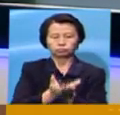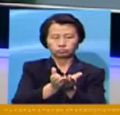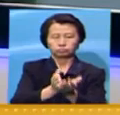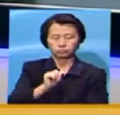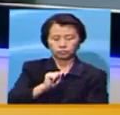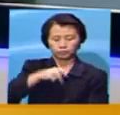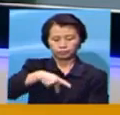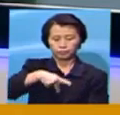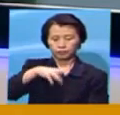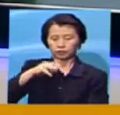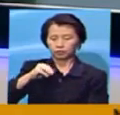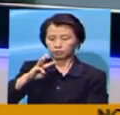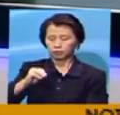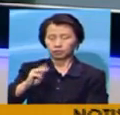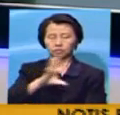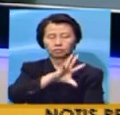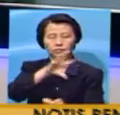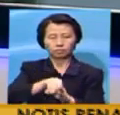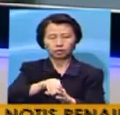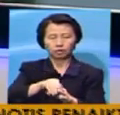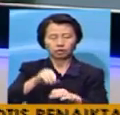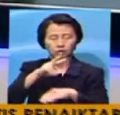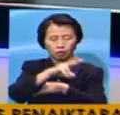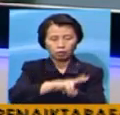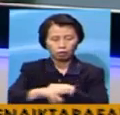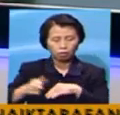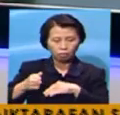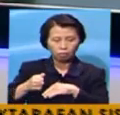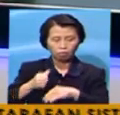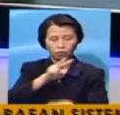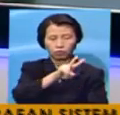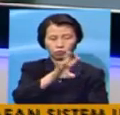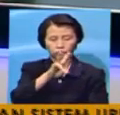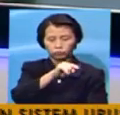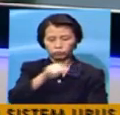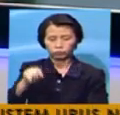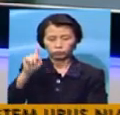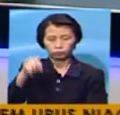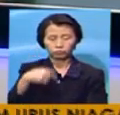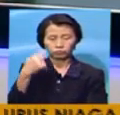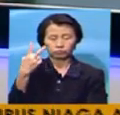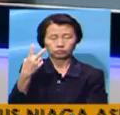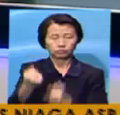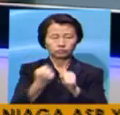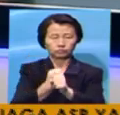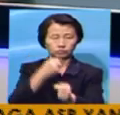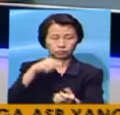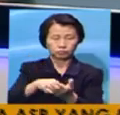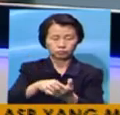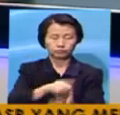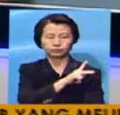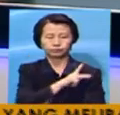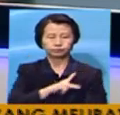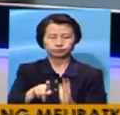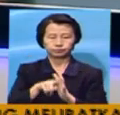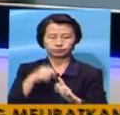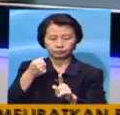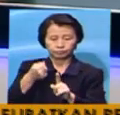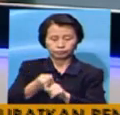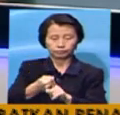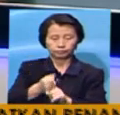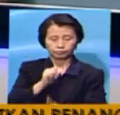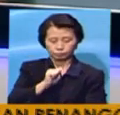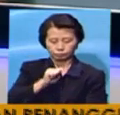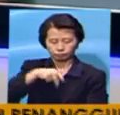apmm membabitkan kes penyeludupan sejak 2007 hingga Februari tahun ini ketua pengarah apmm Laksmana maritim Datuk